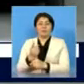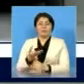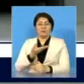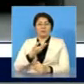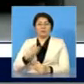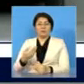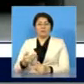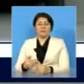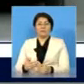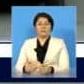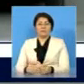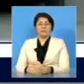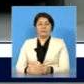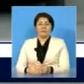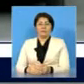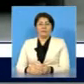біздің